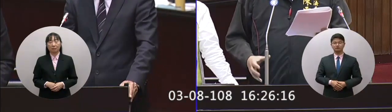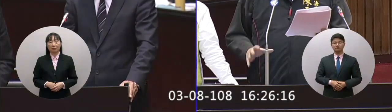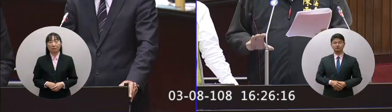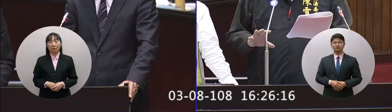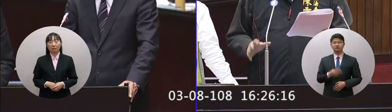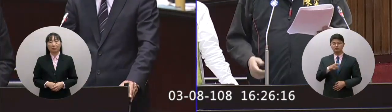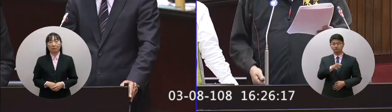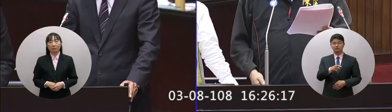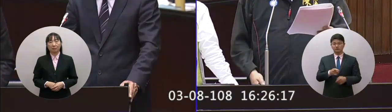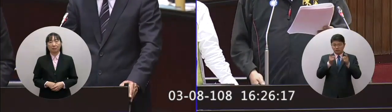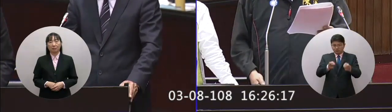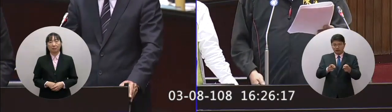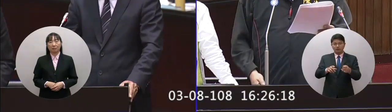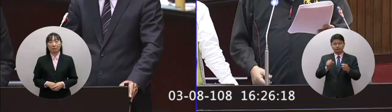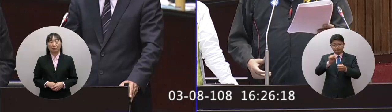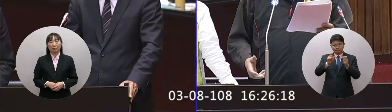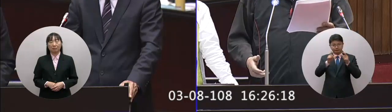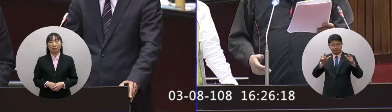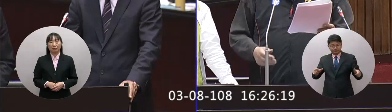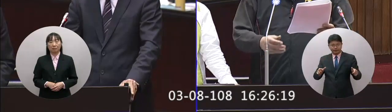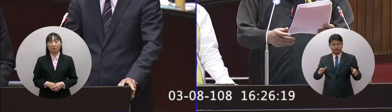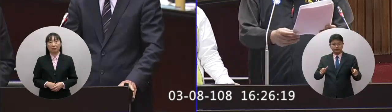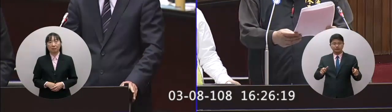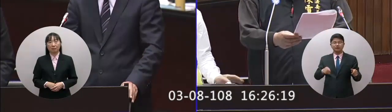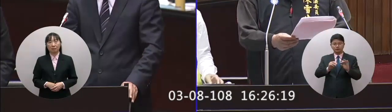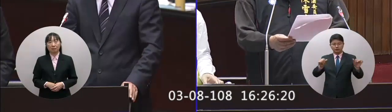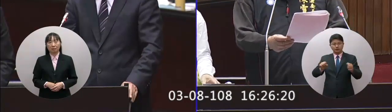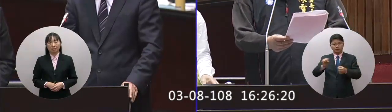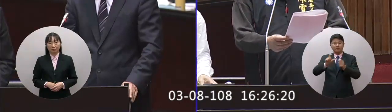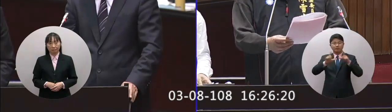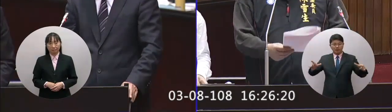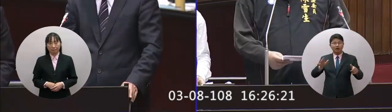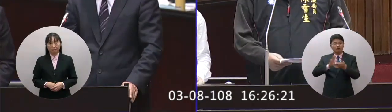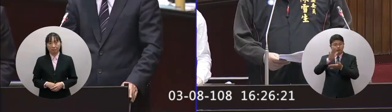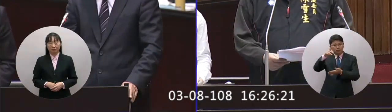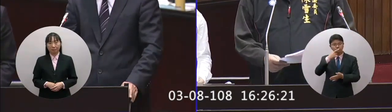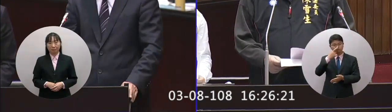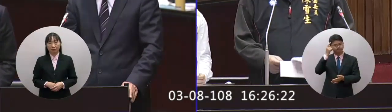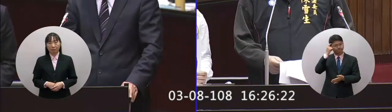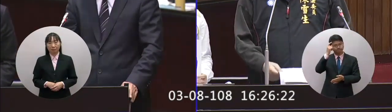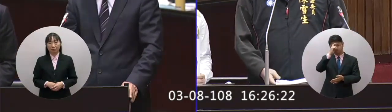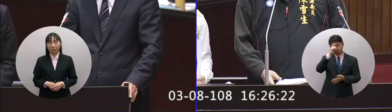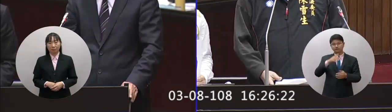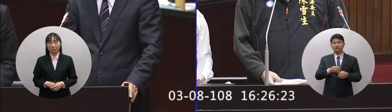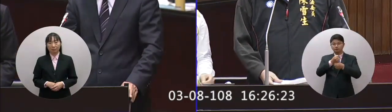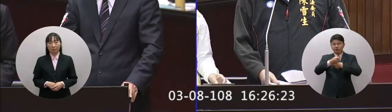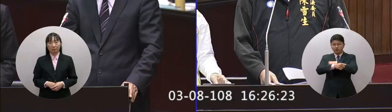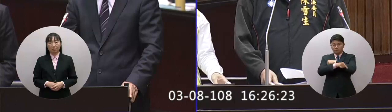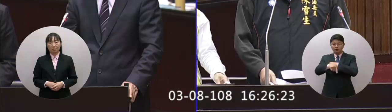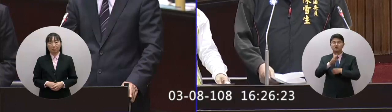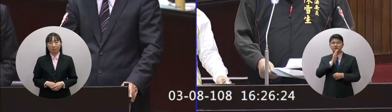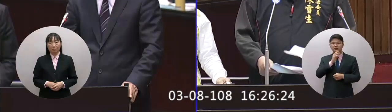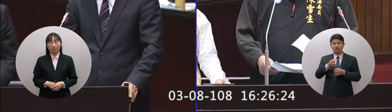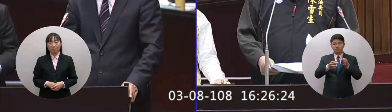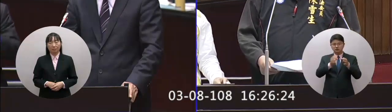后，而且码头扩大以后呢，这个腹地也增加了。那么我们希望就是说，马尾现在已经是个经贸